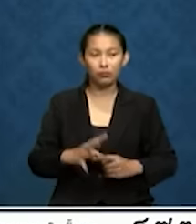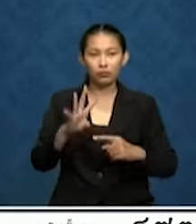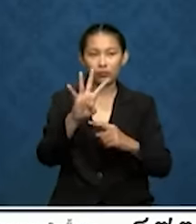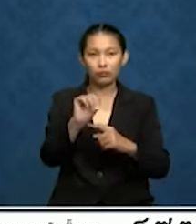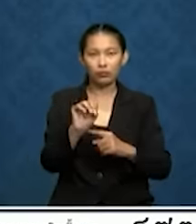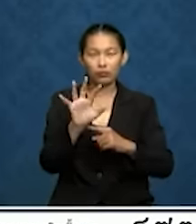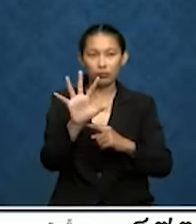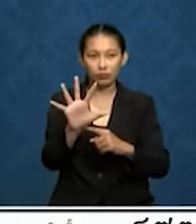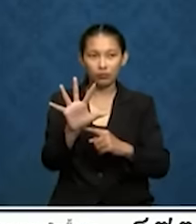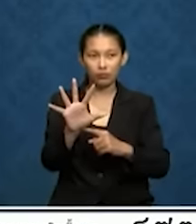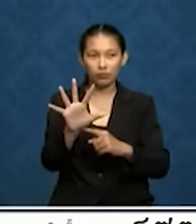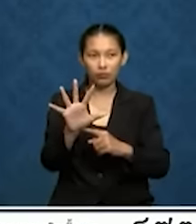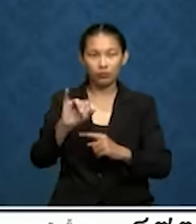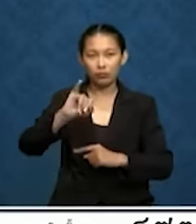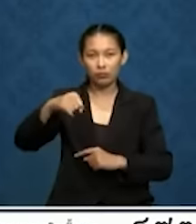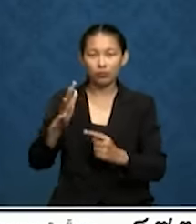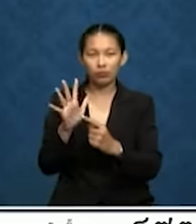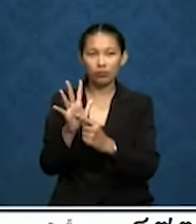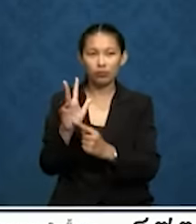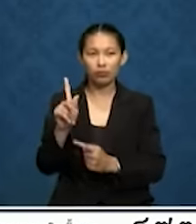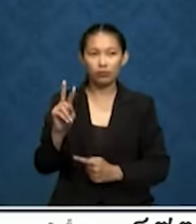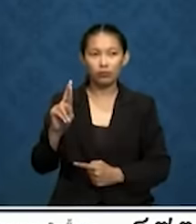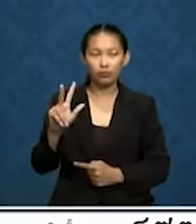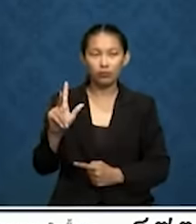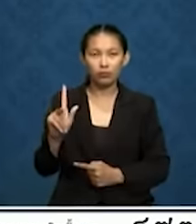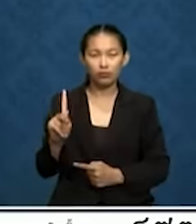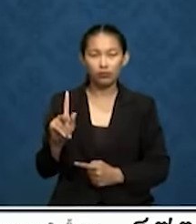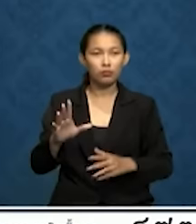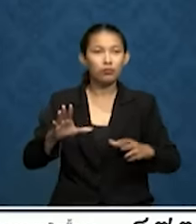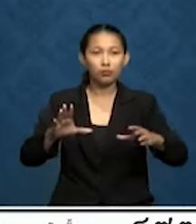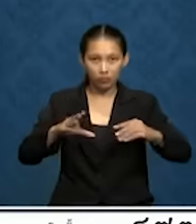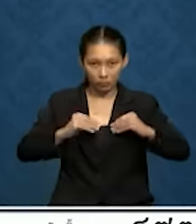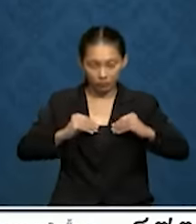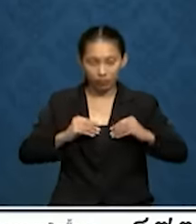45นายจักรกฤษทองศรี เห็นชอบครับ